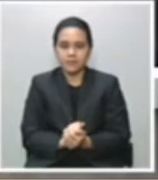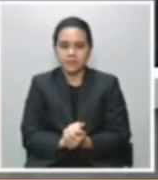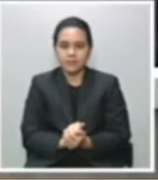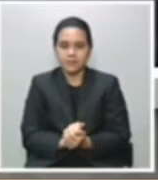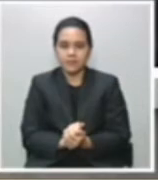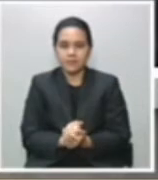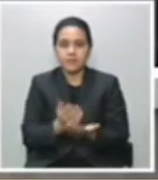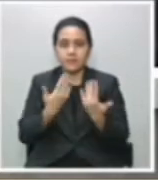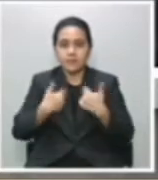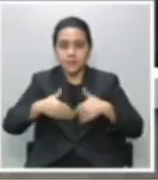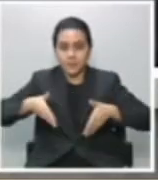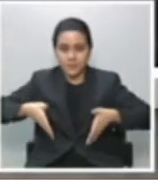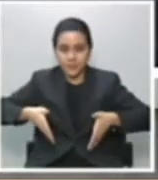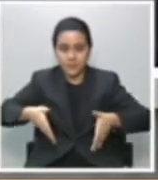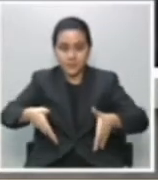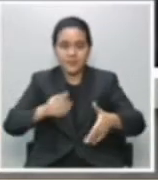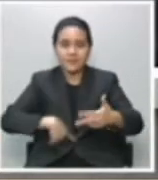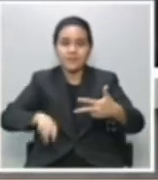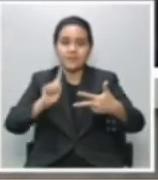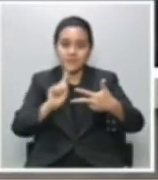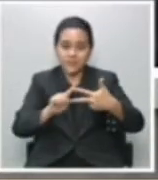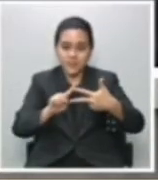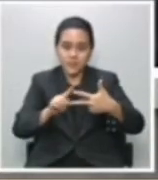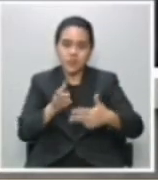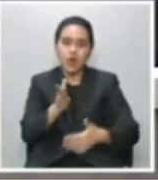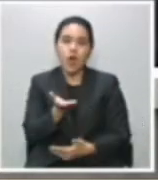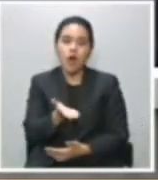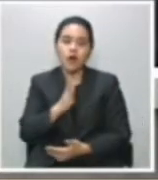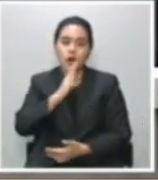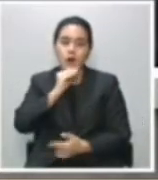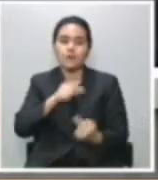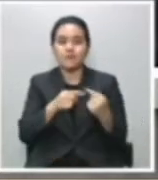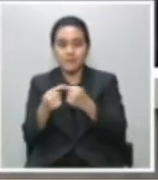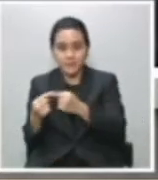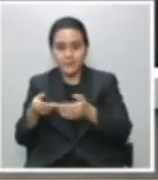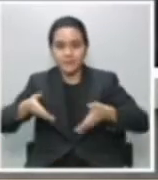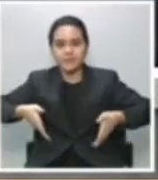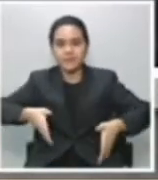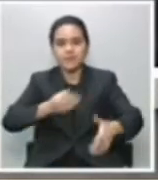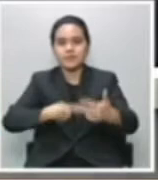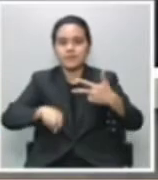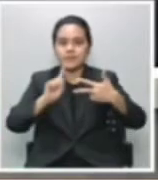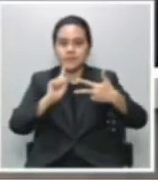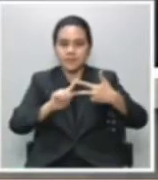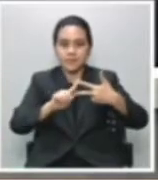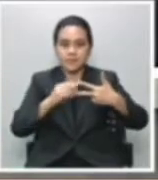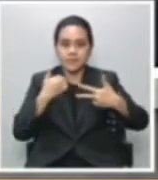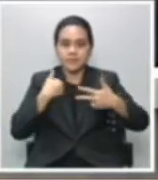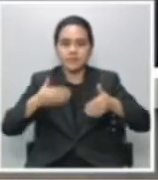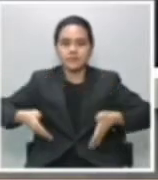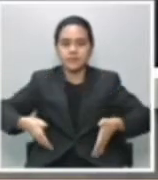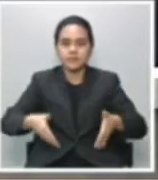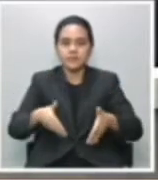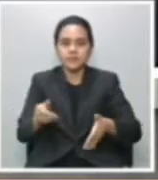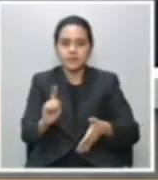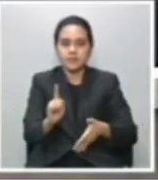เส้นทางที่2ขออนุญาตท่านประธานต่อเลยนะครับเส้นทางที่2เป็นเส้นท